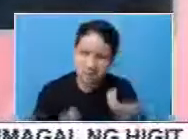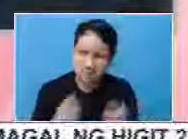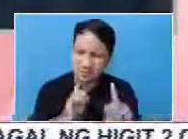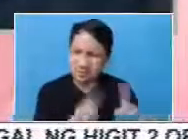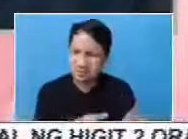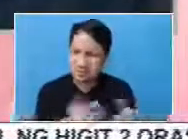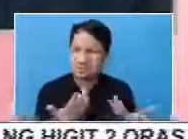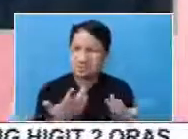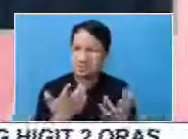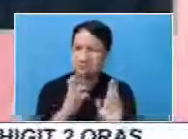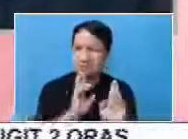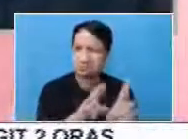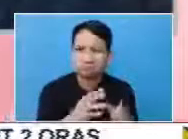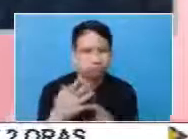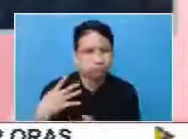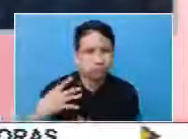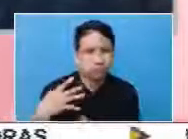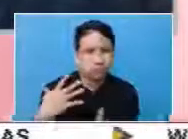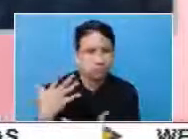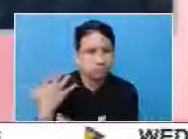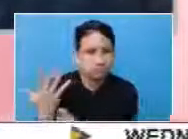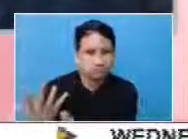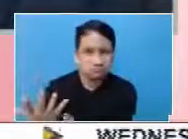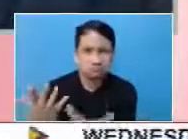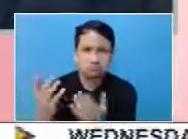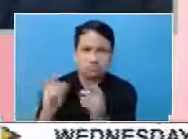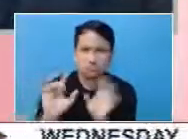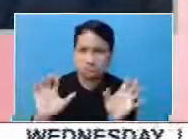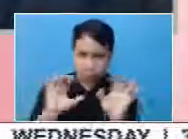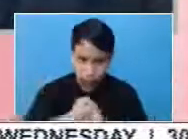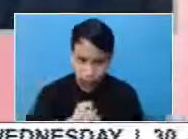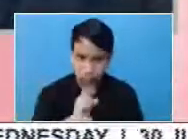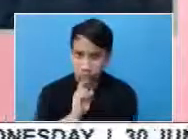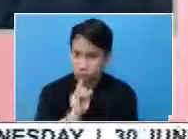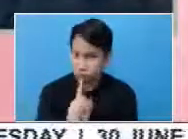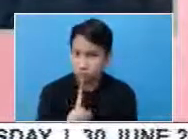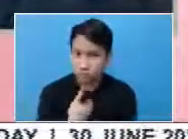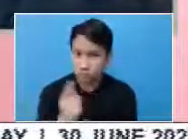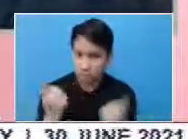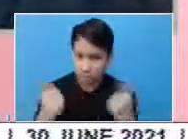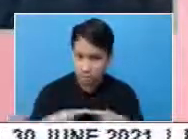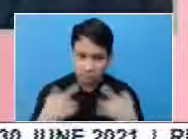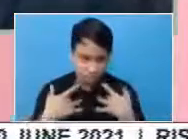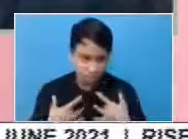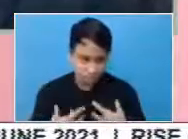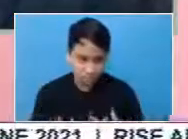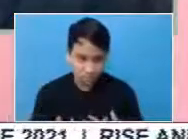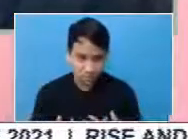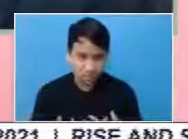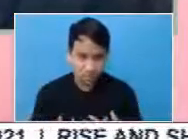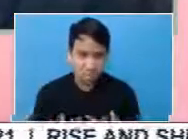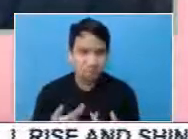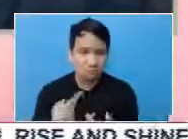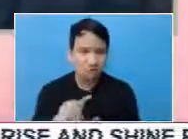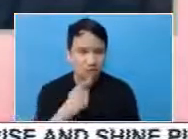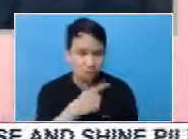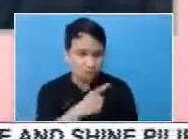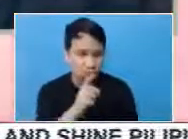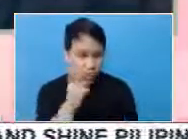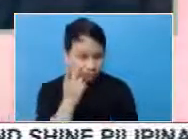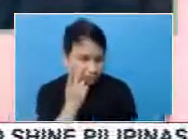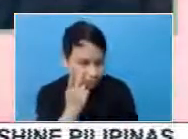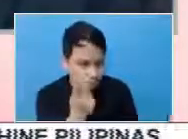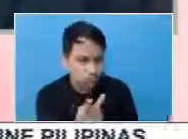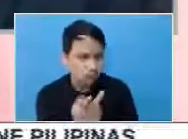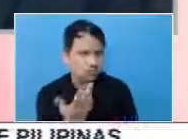mamaril, ano ho ba ang mga pangyayari? May sinabi ba siyang sama ng loob? May sinabi ba siyang dahilan na siya ay nagbawala?